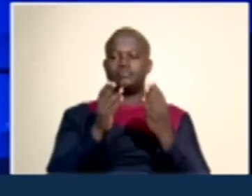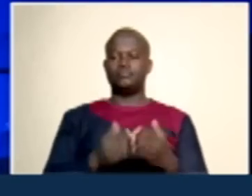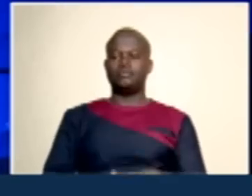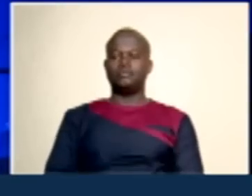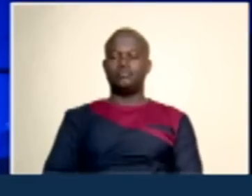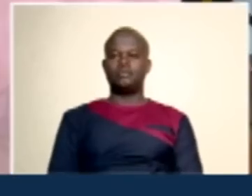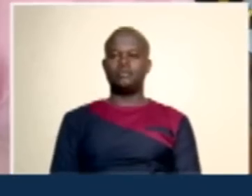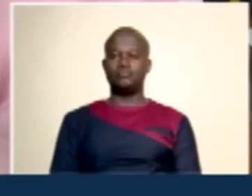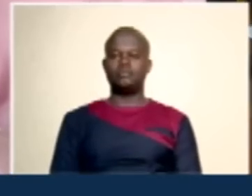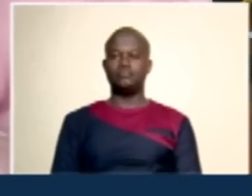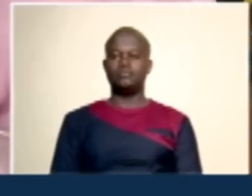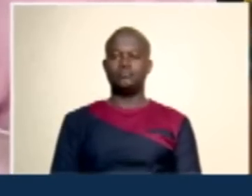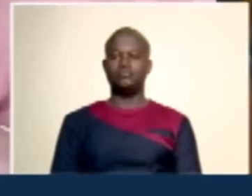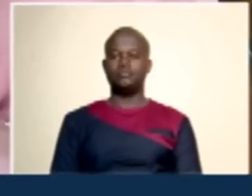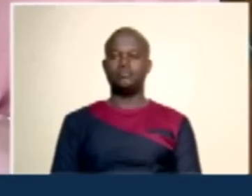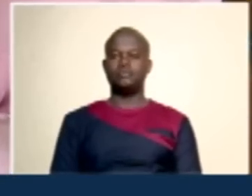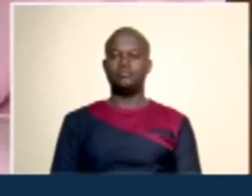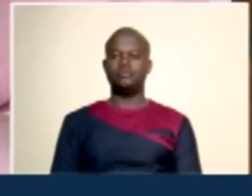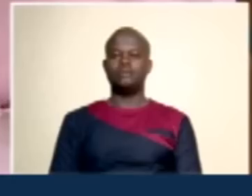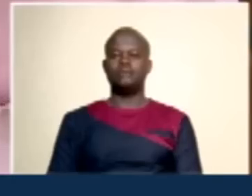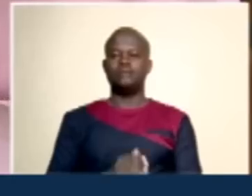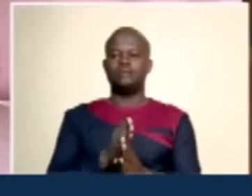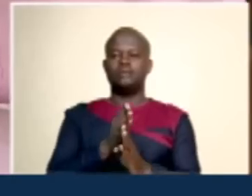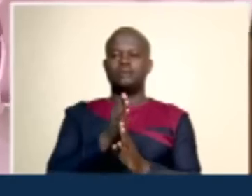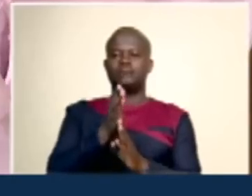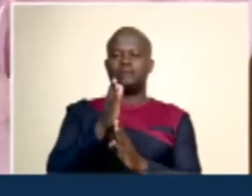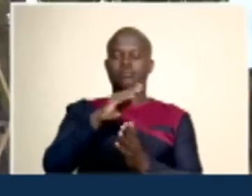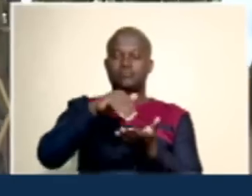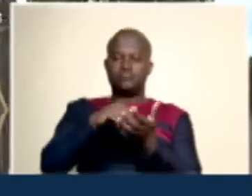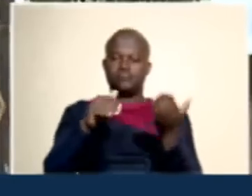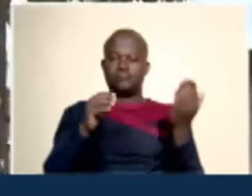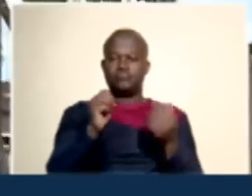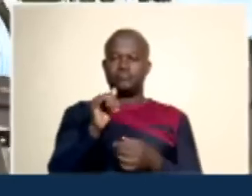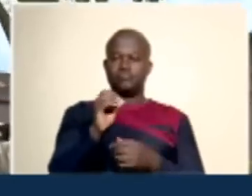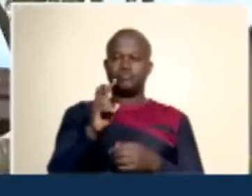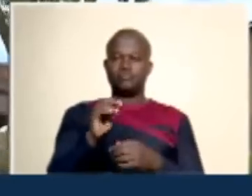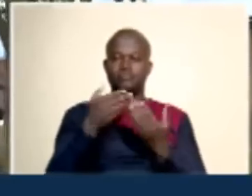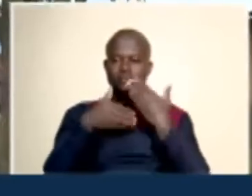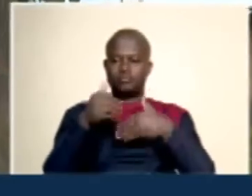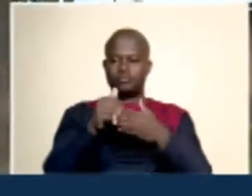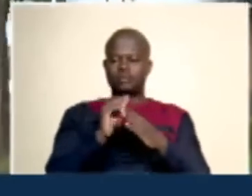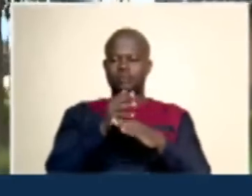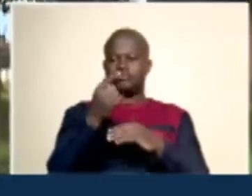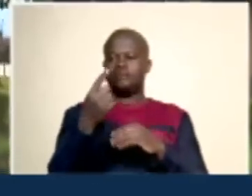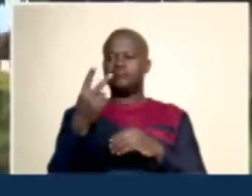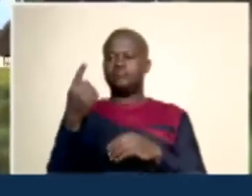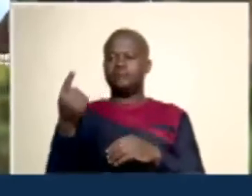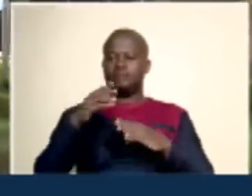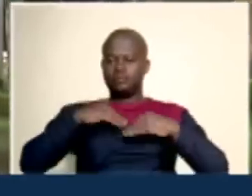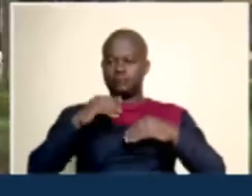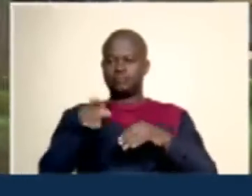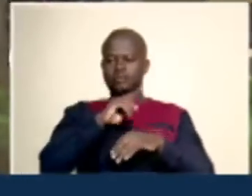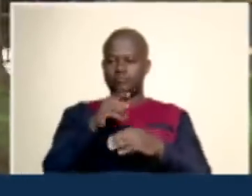kwizerwa. Muri iri gororero rya Miyove ubushinjacyaha bwaganiriye n'abagororwa 121 bemeye